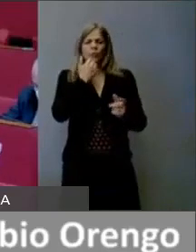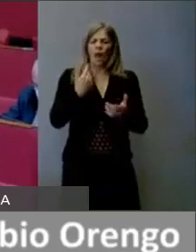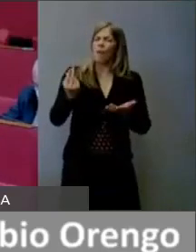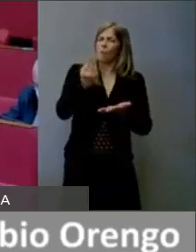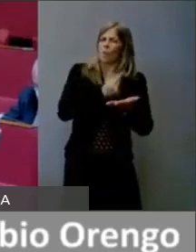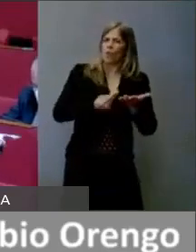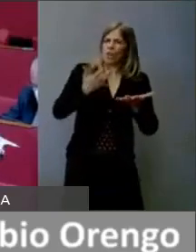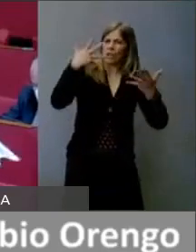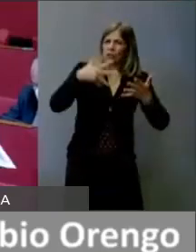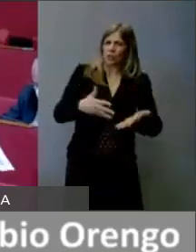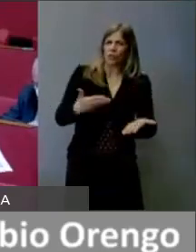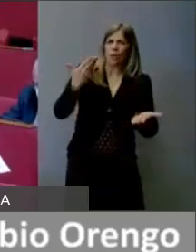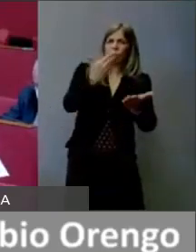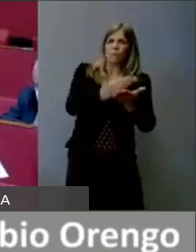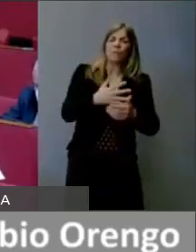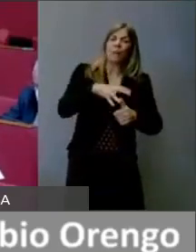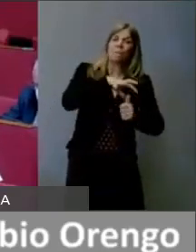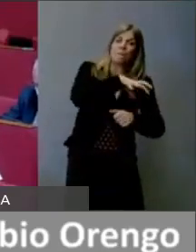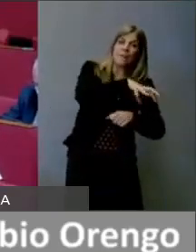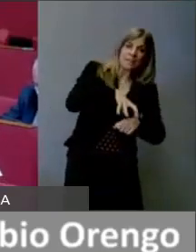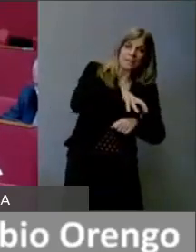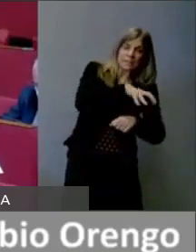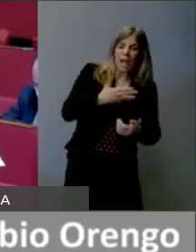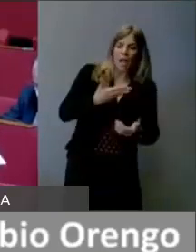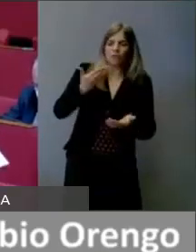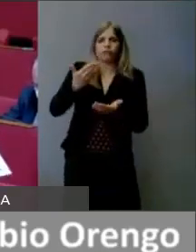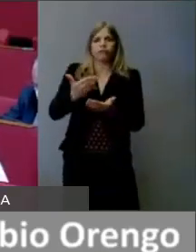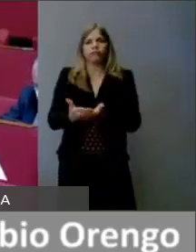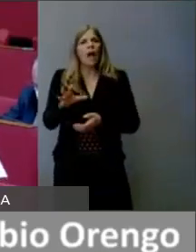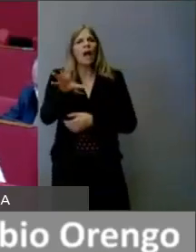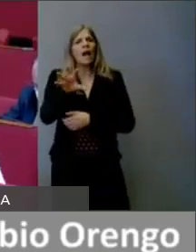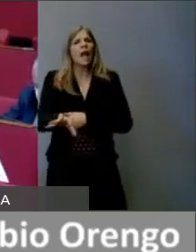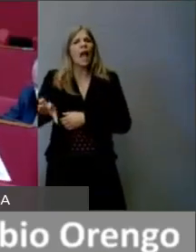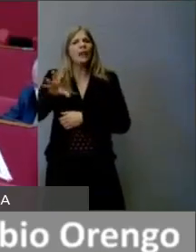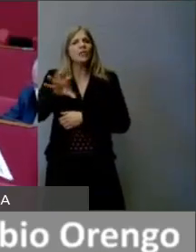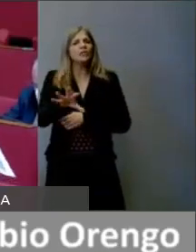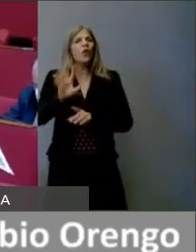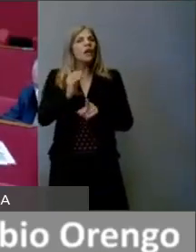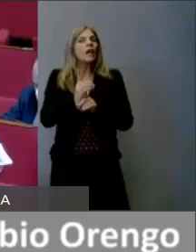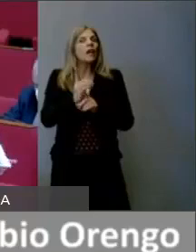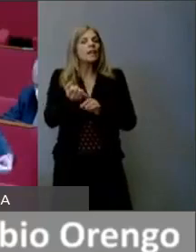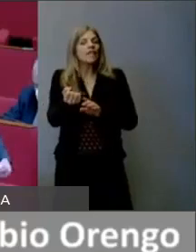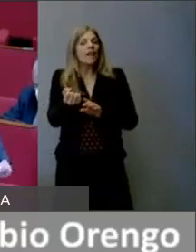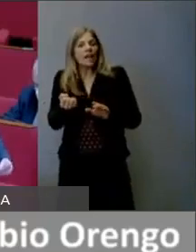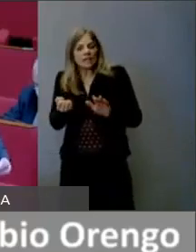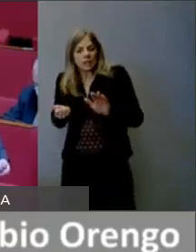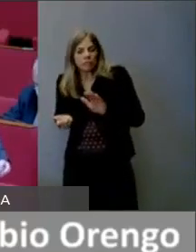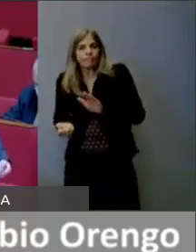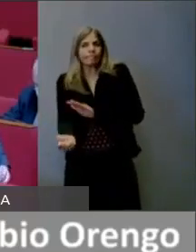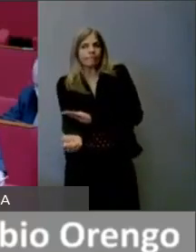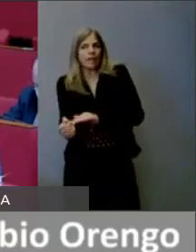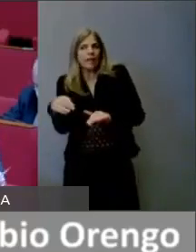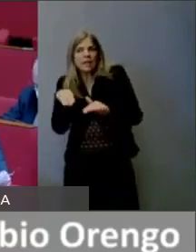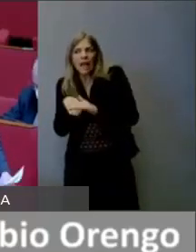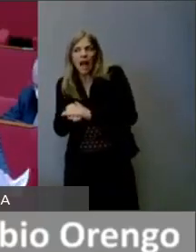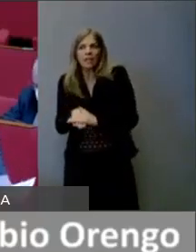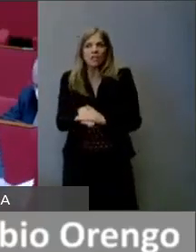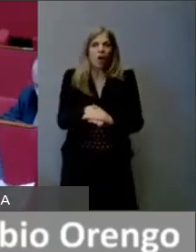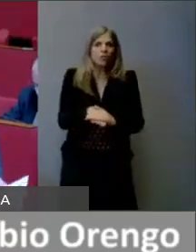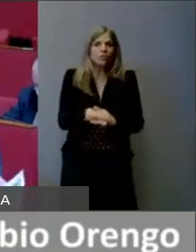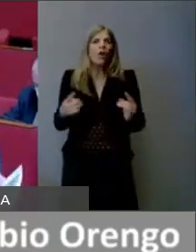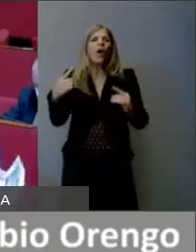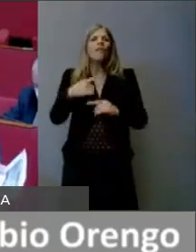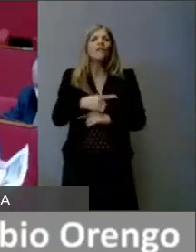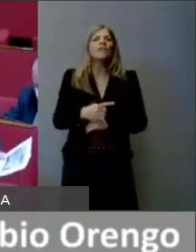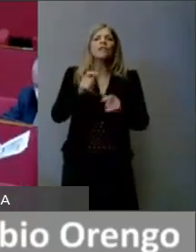Ministero, in Regione, debba essere tenuto nei cassetti e non possa essere condiviso con la cittadinanza, a